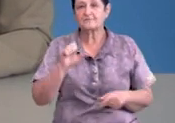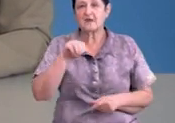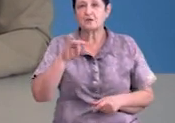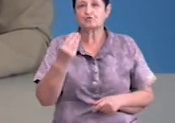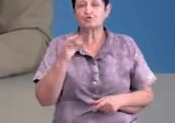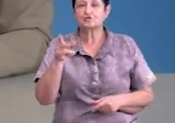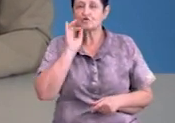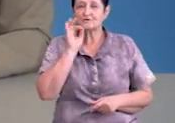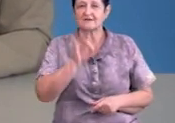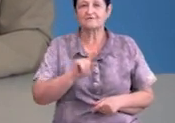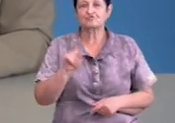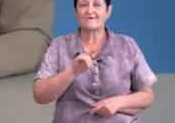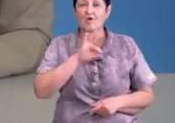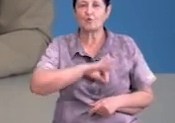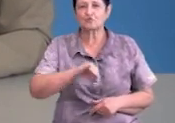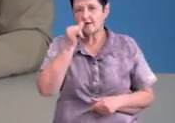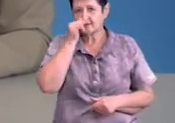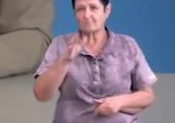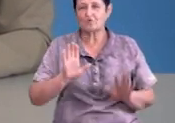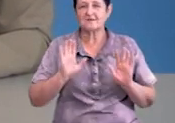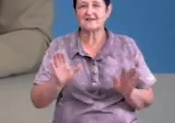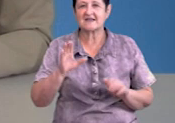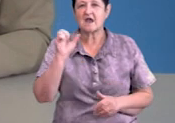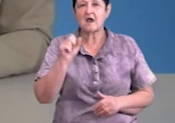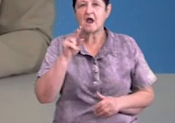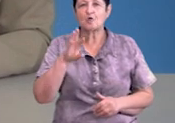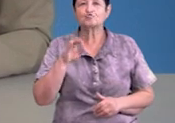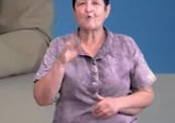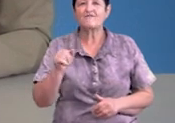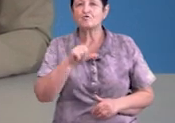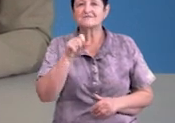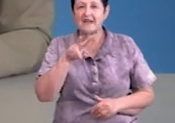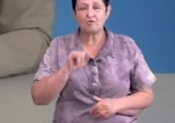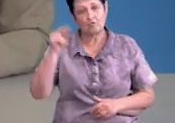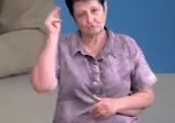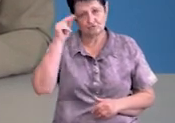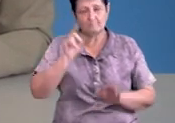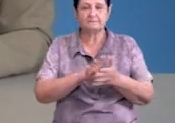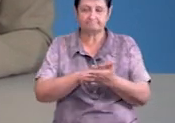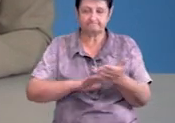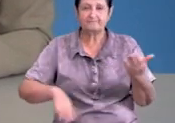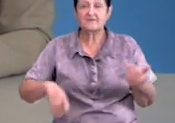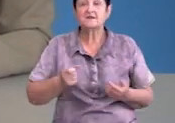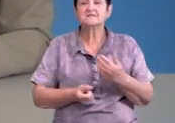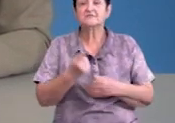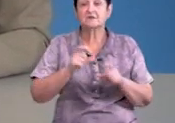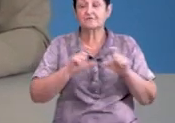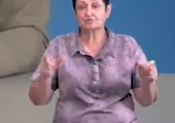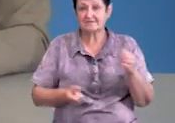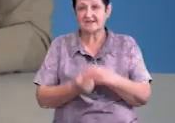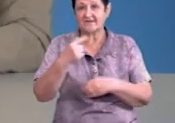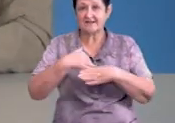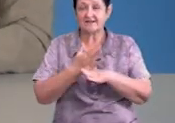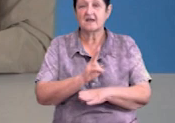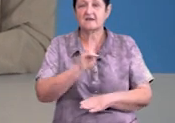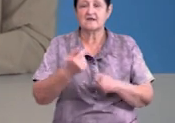сказав, що використовувати не можна тільки актову залу, тому навчальний процес розпочнеться. Звідки у школі з'явилися тріщини і як цю